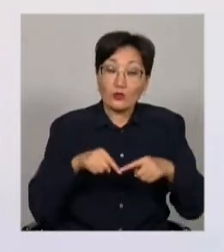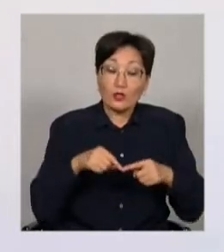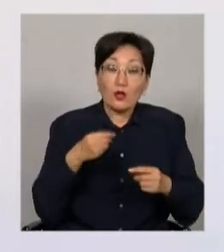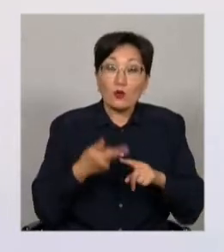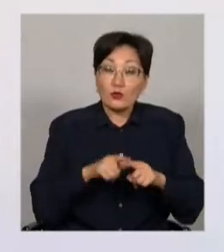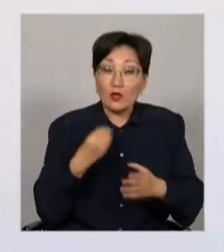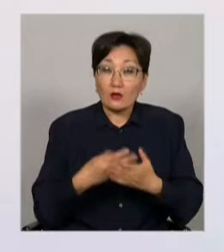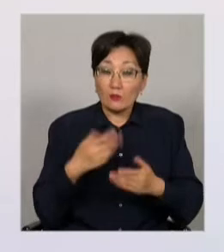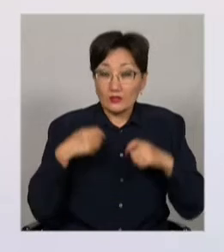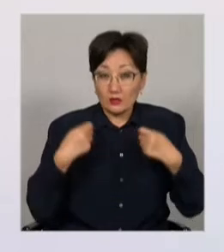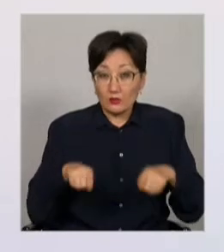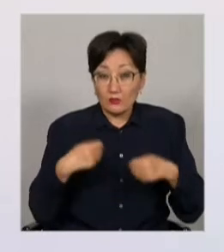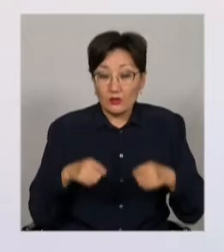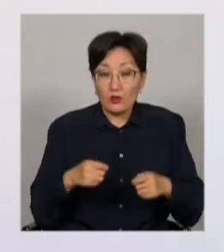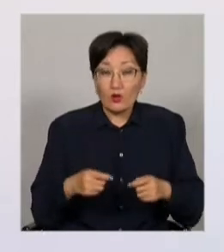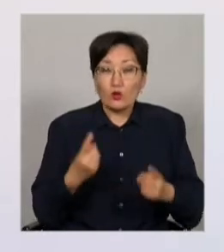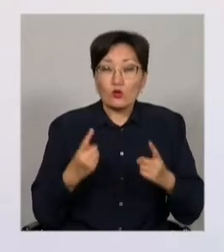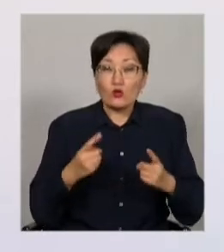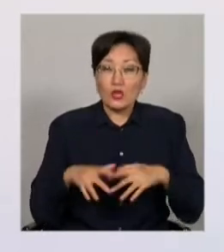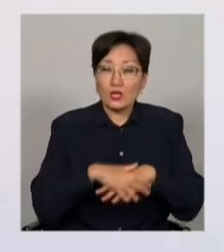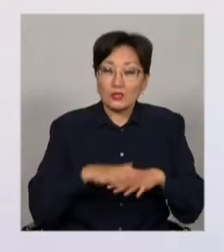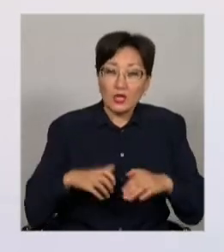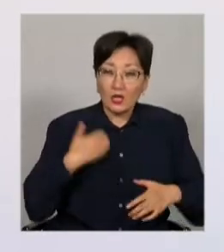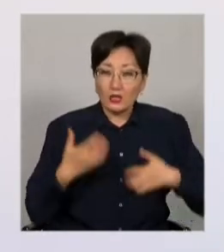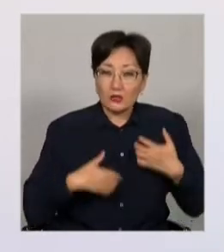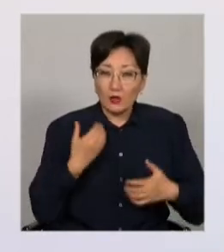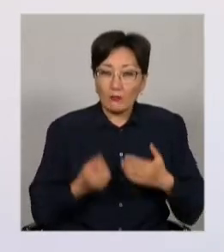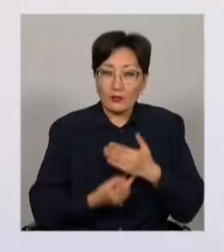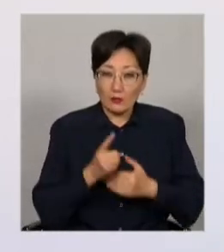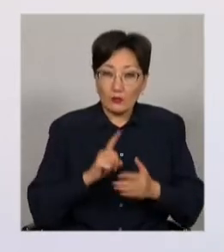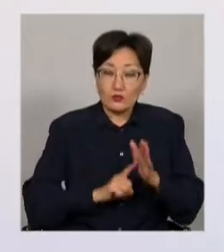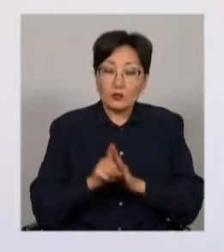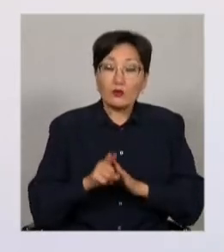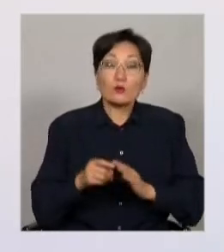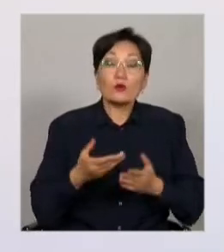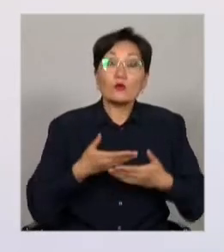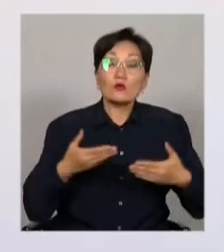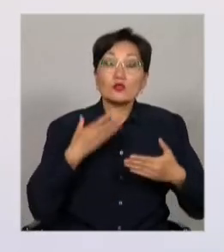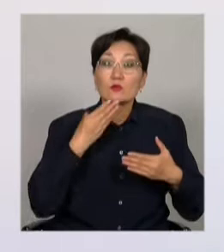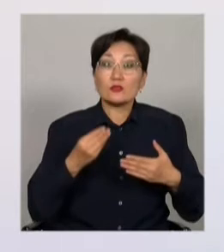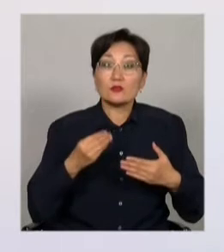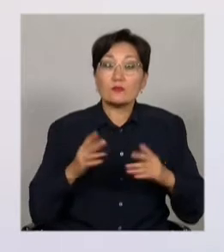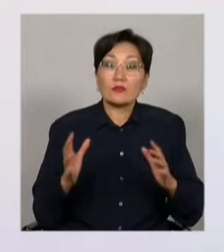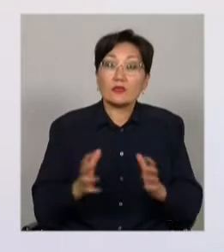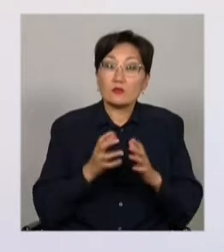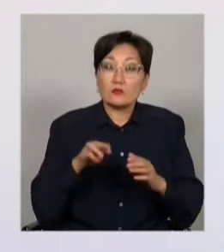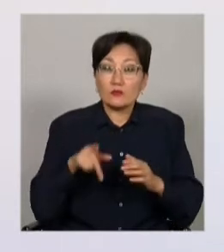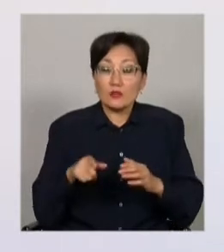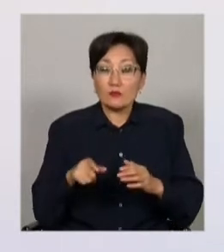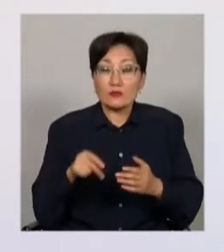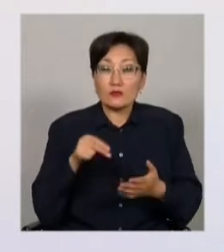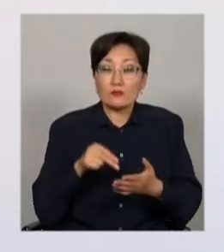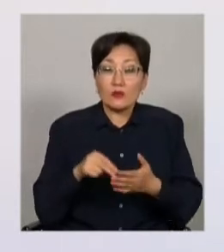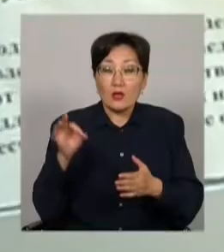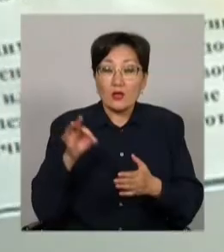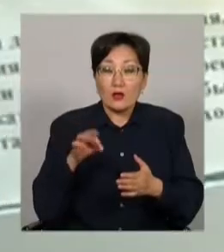де азаматтардың арасында үлкен ажиотаж пайда бола бастады. Ажиотаж ол қандай? Яғни біз өзіміздің сақтап отқан теңгеміздің құнын жоғалтып аламыз